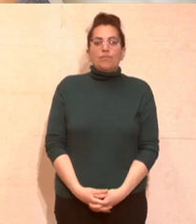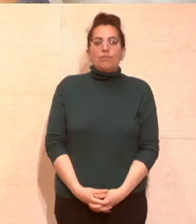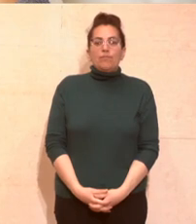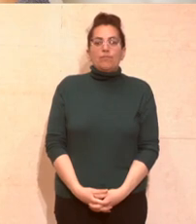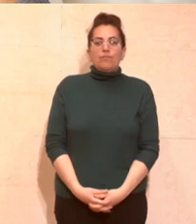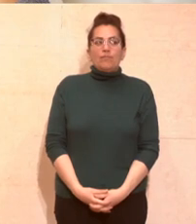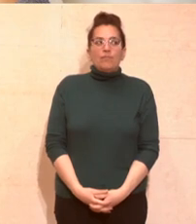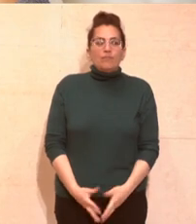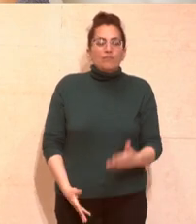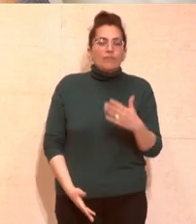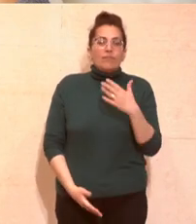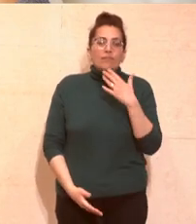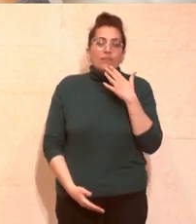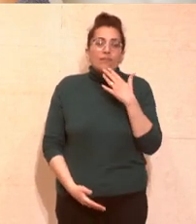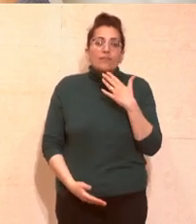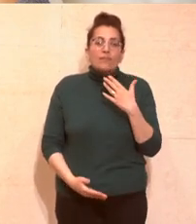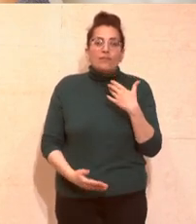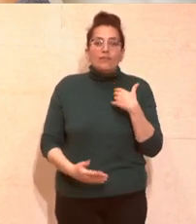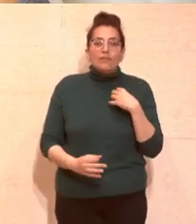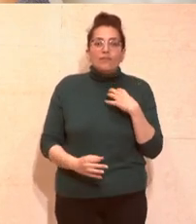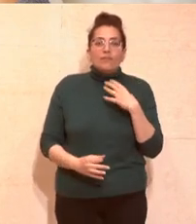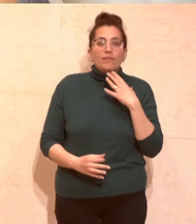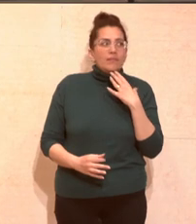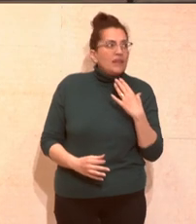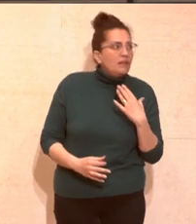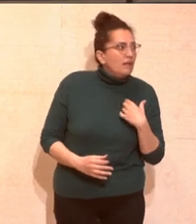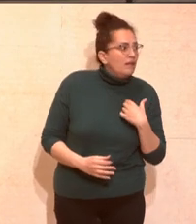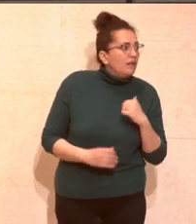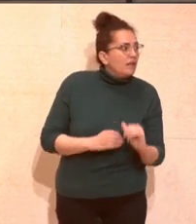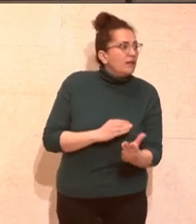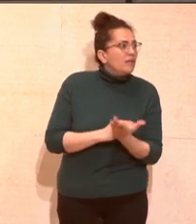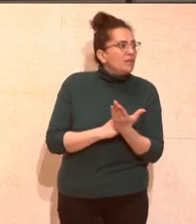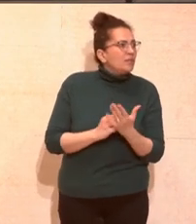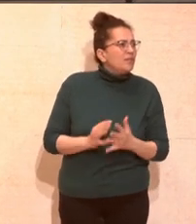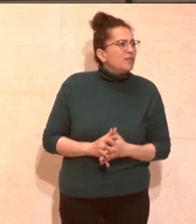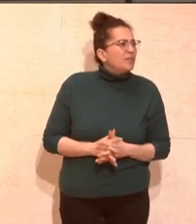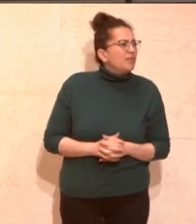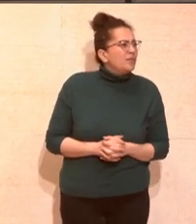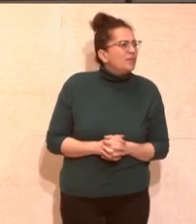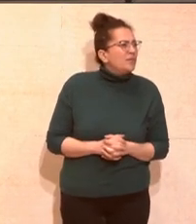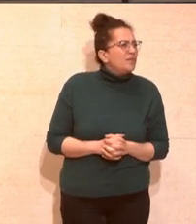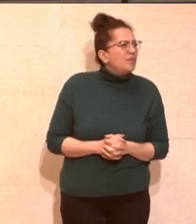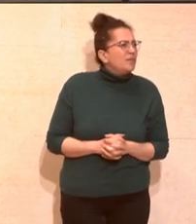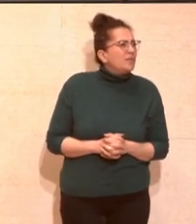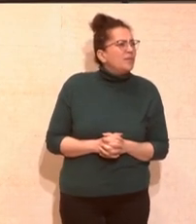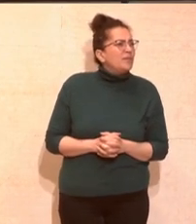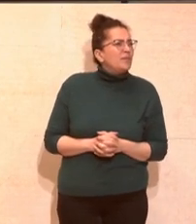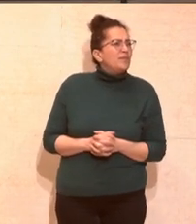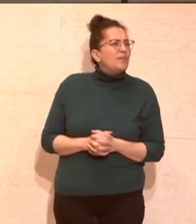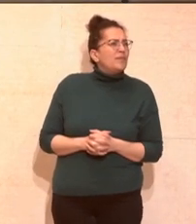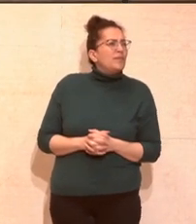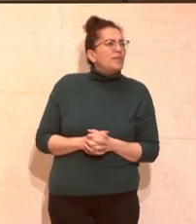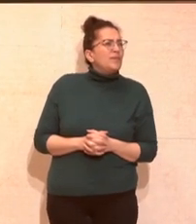Oui, bonjour, merci pour cette très intéressante présentation. J'ai une question sur le rapport